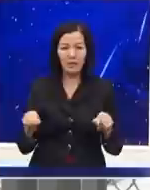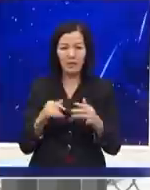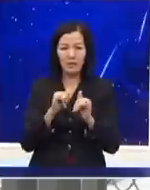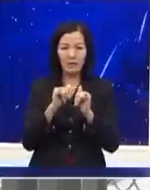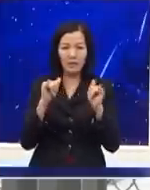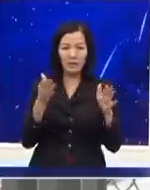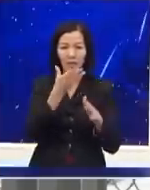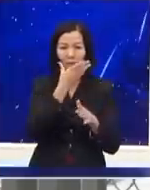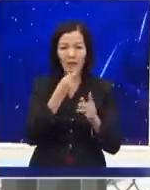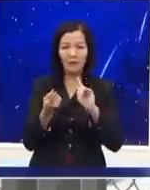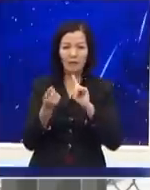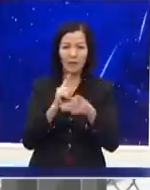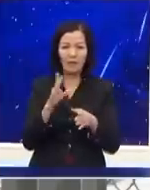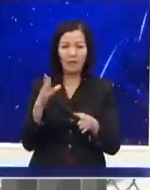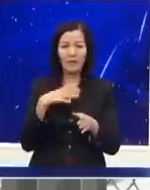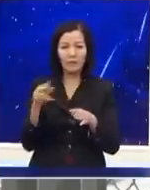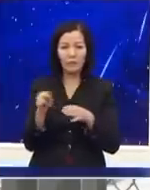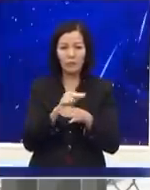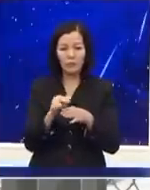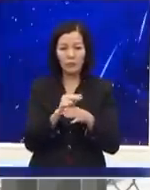көркейіп, жолымызда мынандай